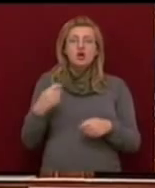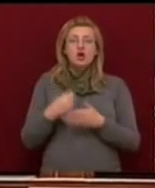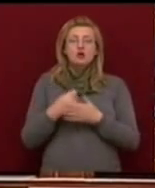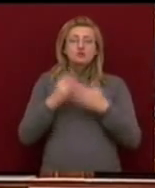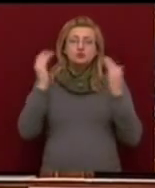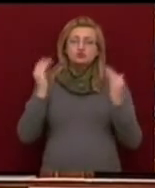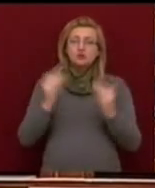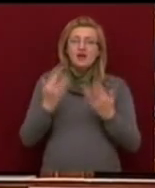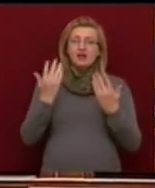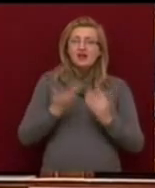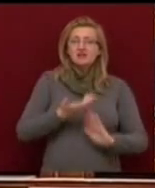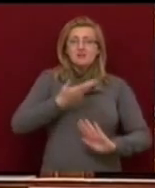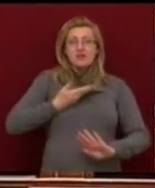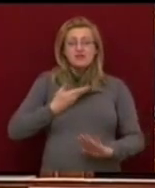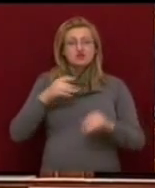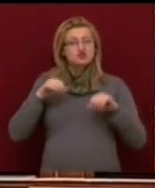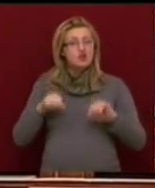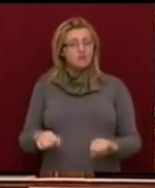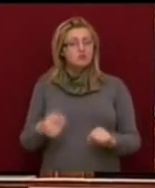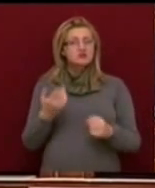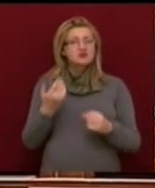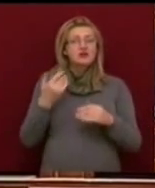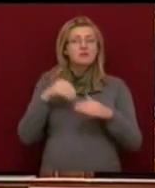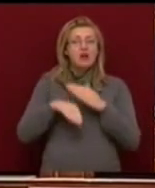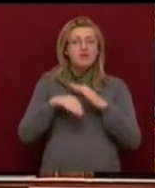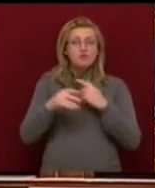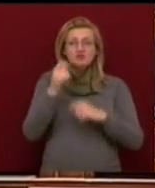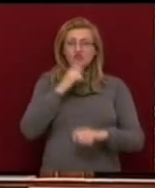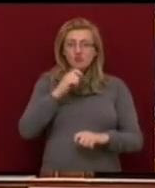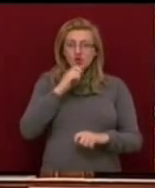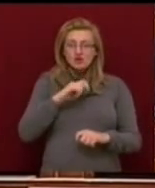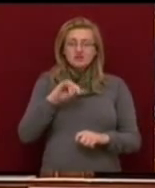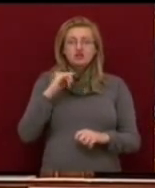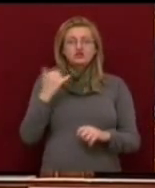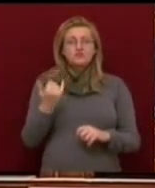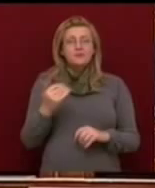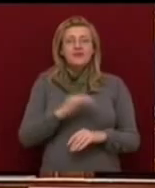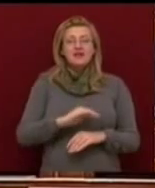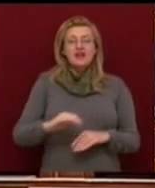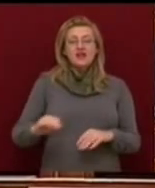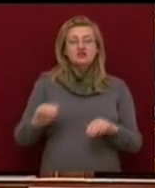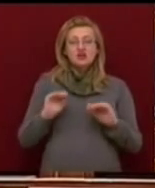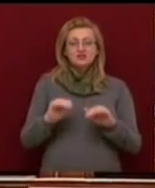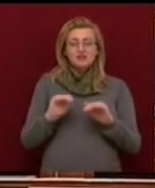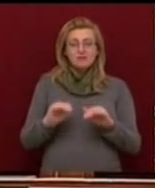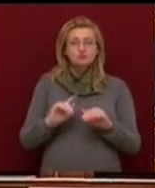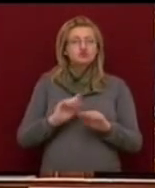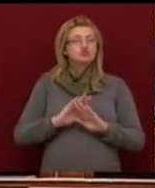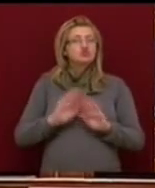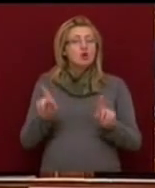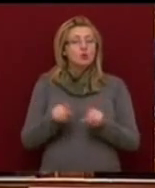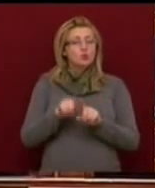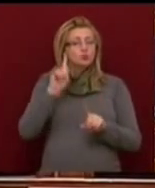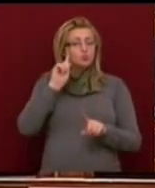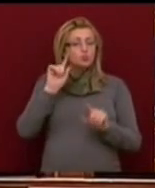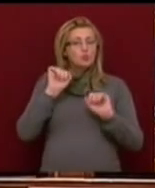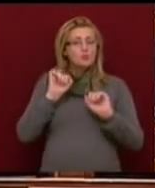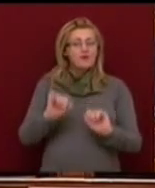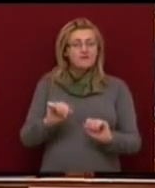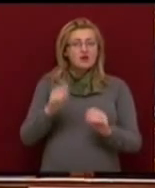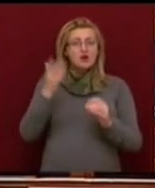adócsökkentés eredményeként stabilizálódott belföldi fogyasztást, valamint a gyerekesek támogatását csak úgy tudjuk megvédeni,